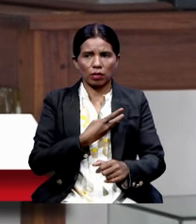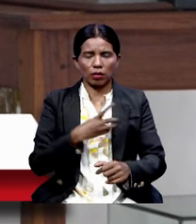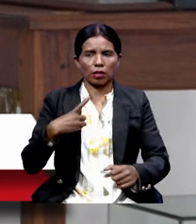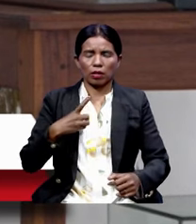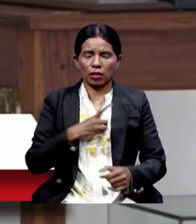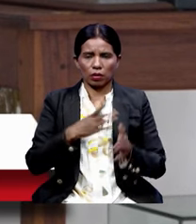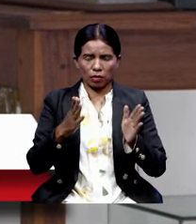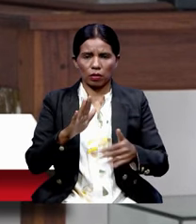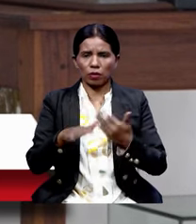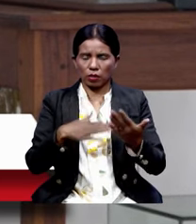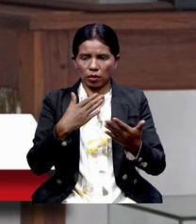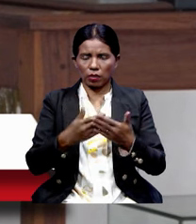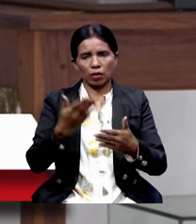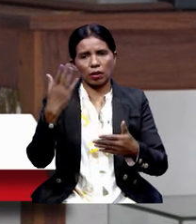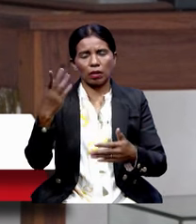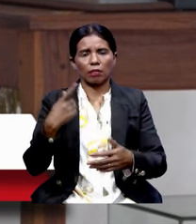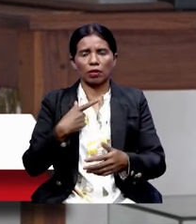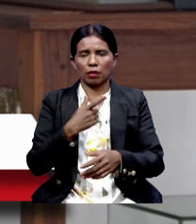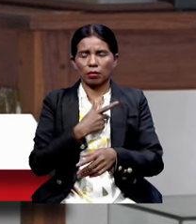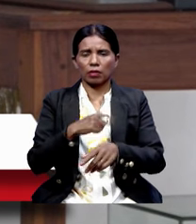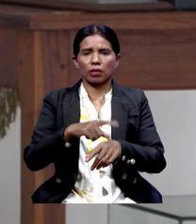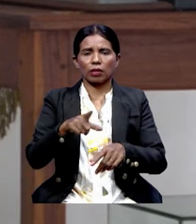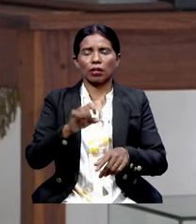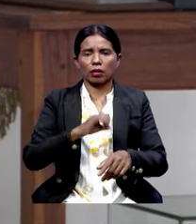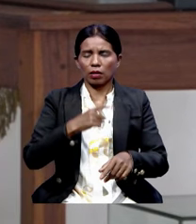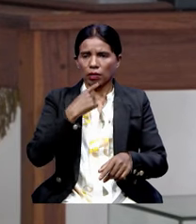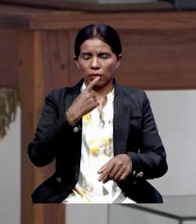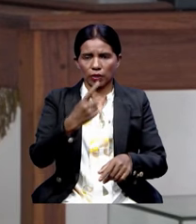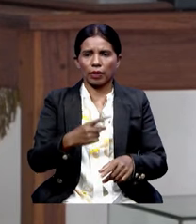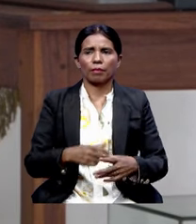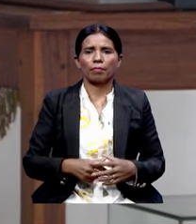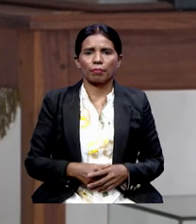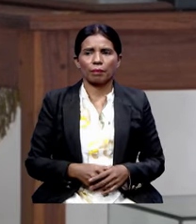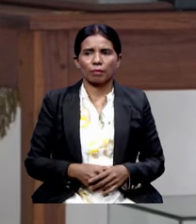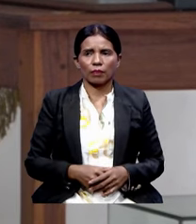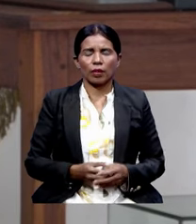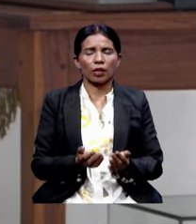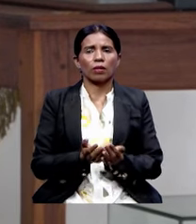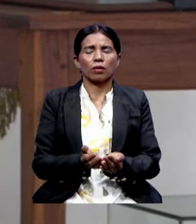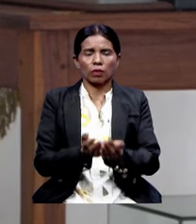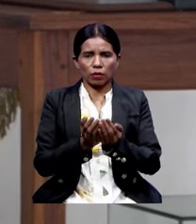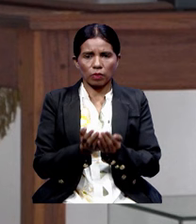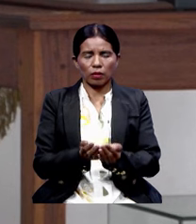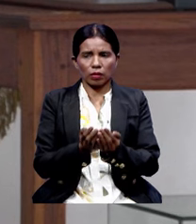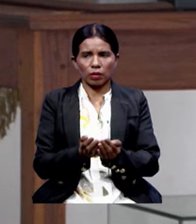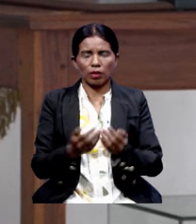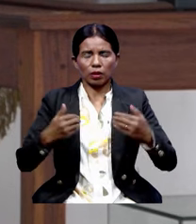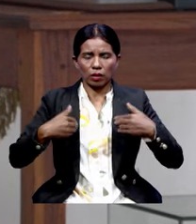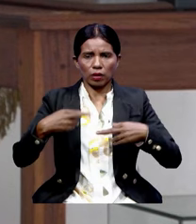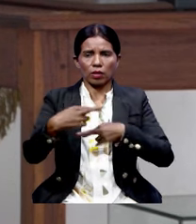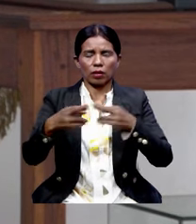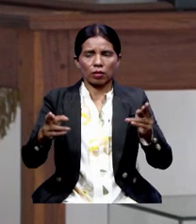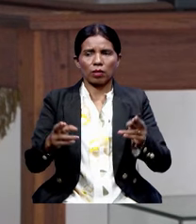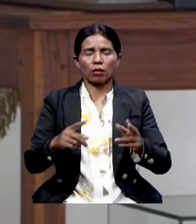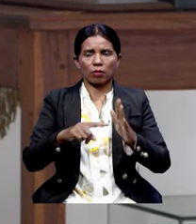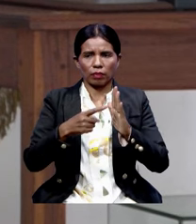deputado sira ya parlamen nasional hasa ohin temi kata ro ahine nia hahun ini